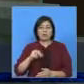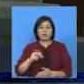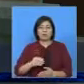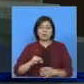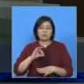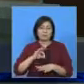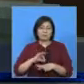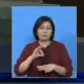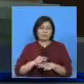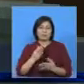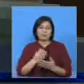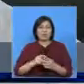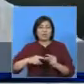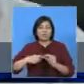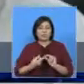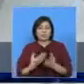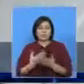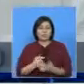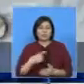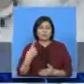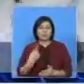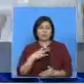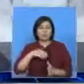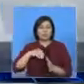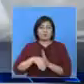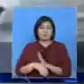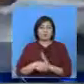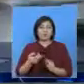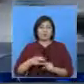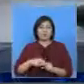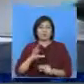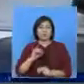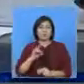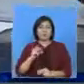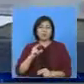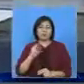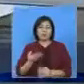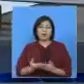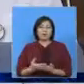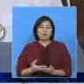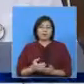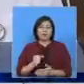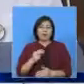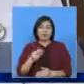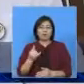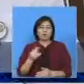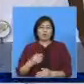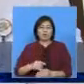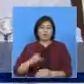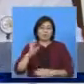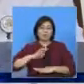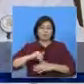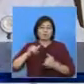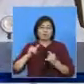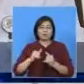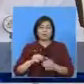мен микронейрохирургия негіздерін алғаш болып енгізген де Серік Қуандықұлы болатын. Әлі күнге дейін Серік Ақшолақ отандық медицинаның дамуына